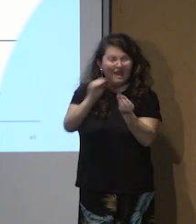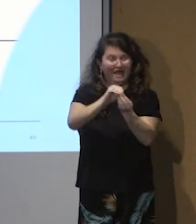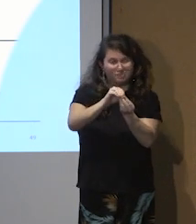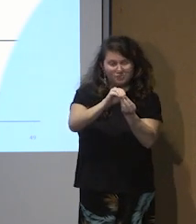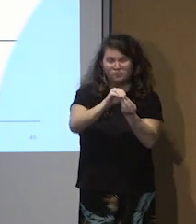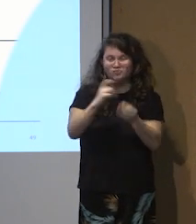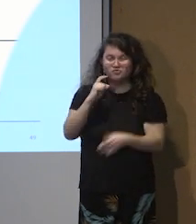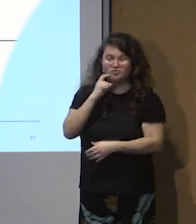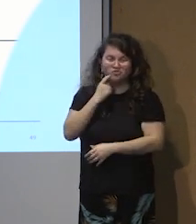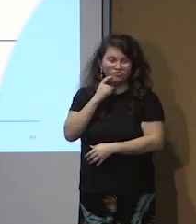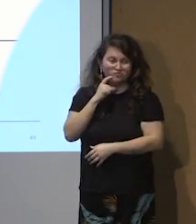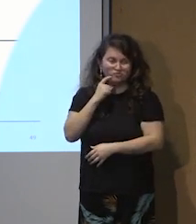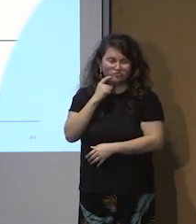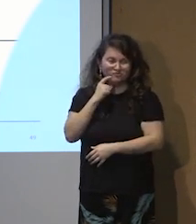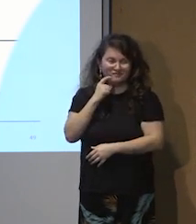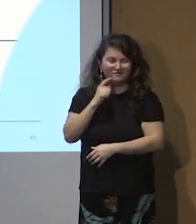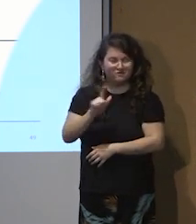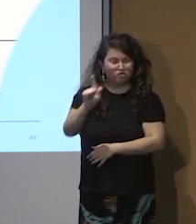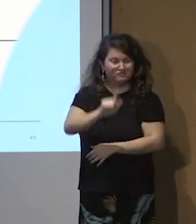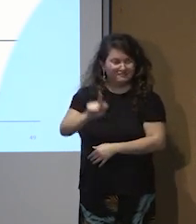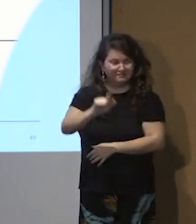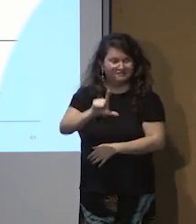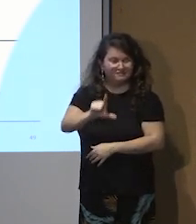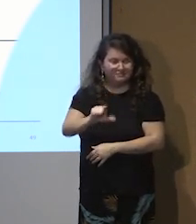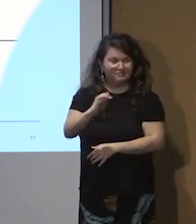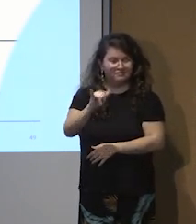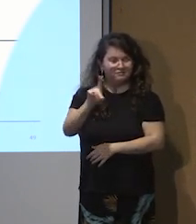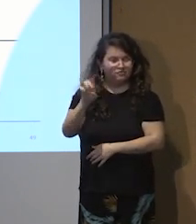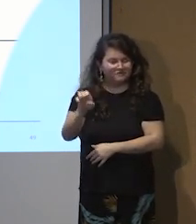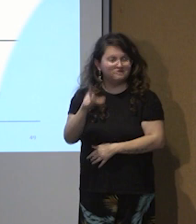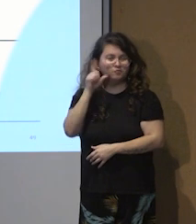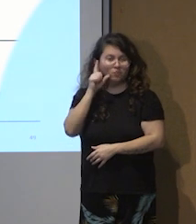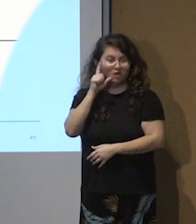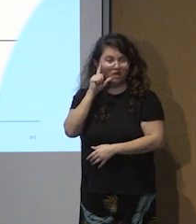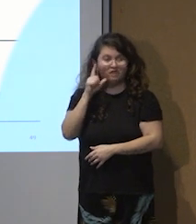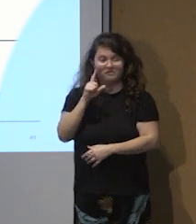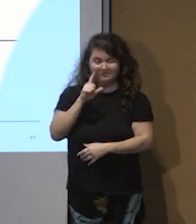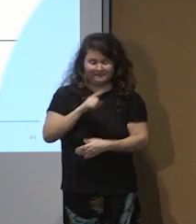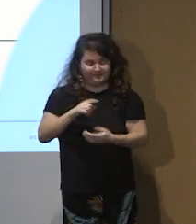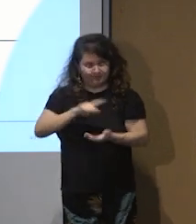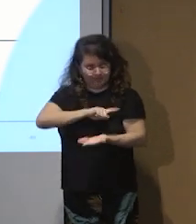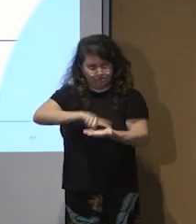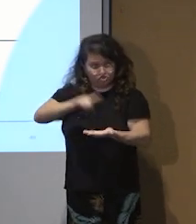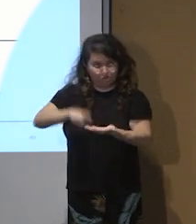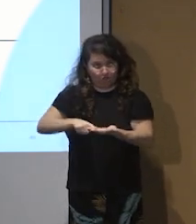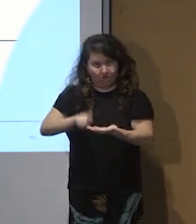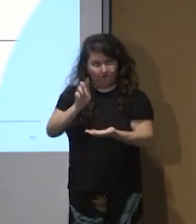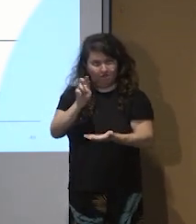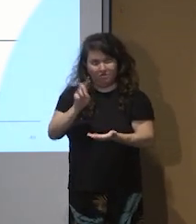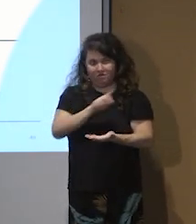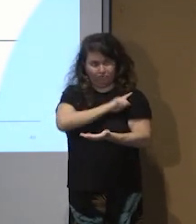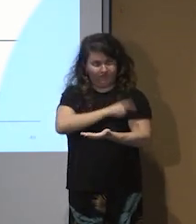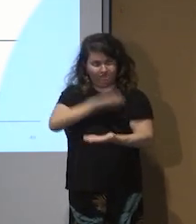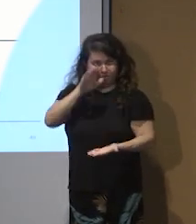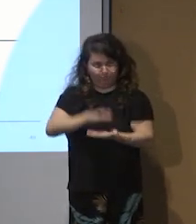c'est le sucre. Pourquoi ? Parce qu'en fait, après un exercice, il faut refaire du stock d'énergie. Et pour refaire ce stock d'énergie,